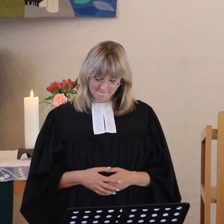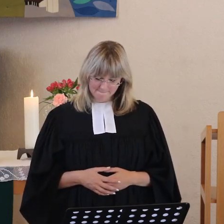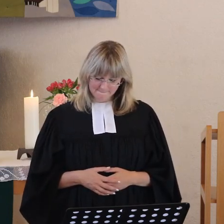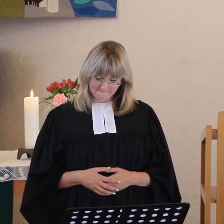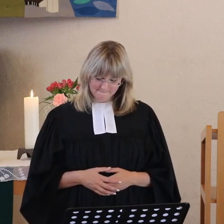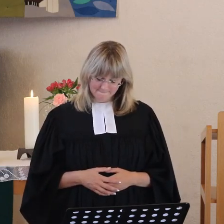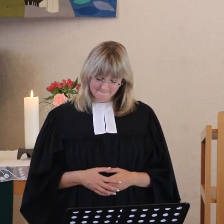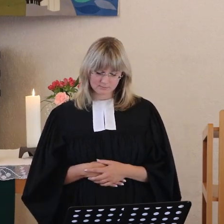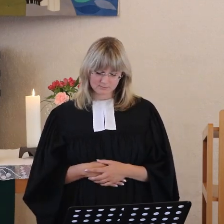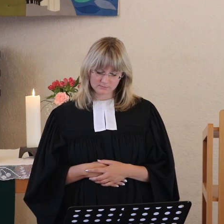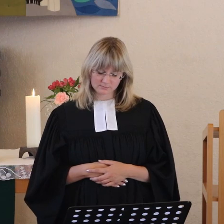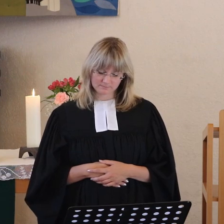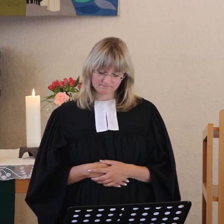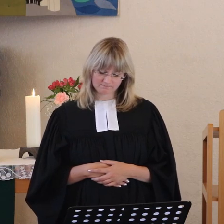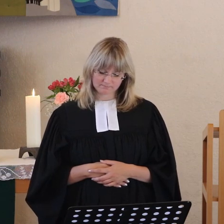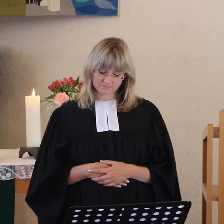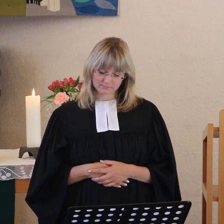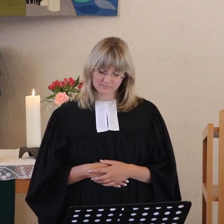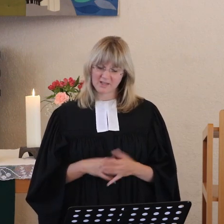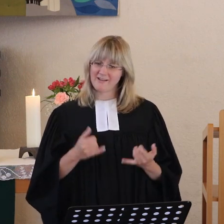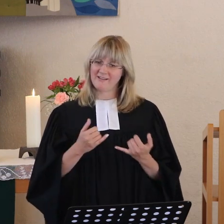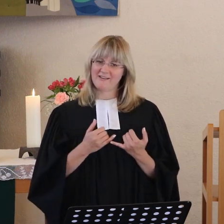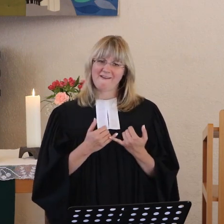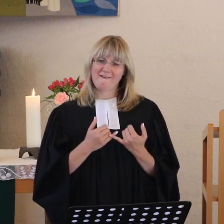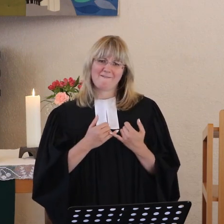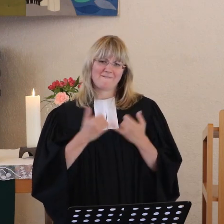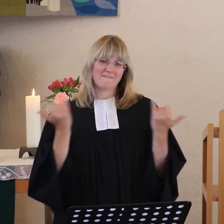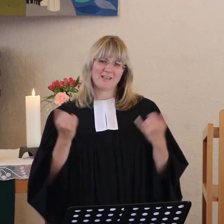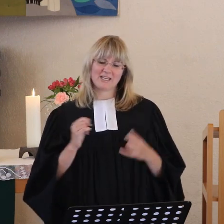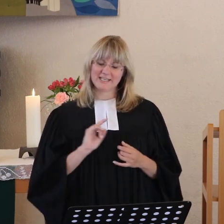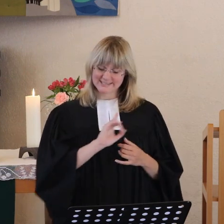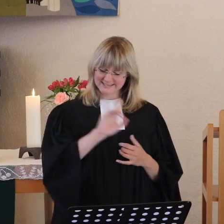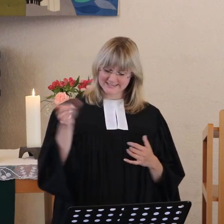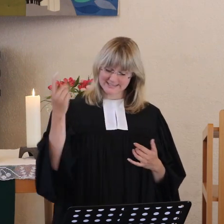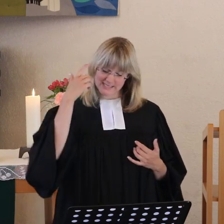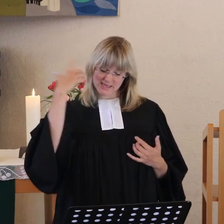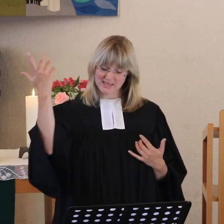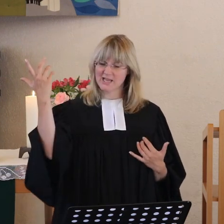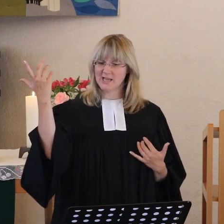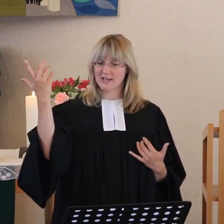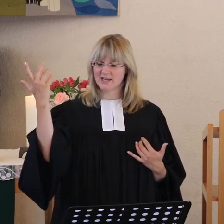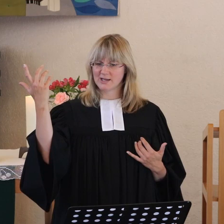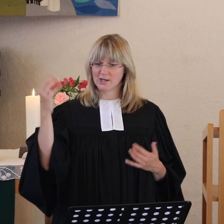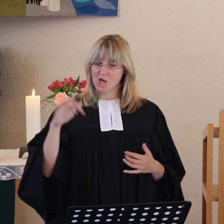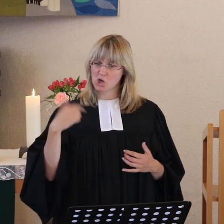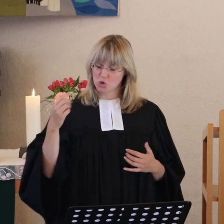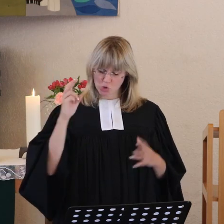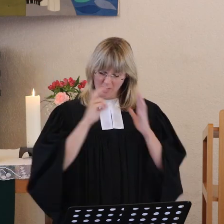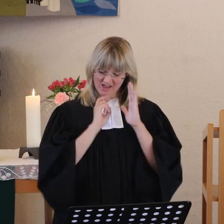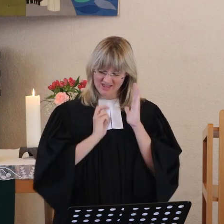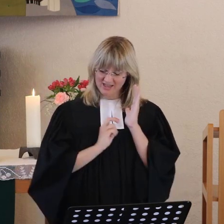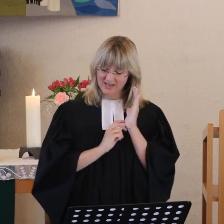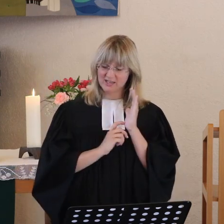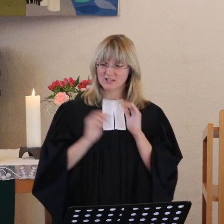alle ihre Lebensmittel selbst oder schmeißen wir zusammen und haben eine gemeinsame Haushaltskasse und einen